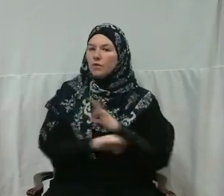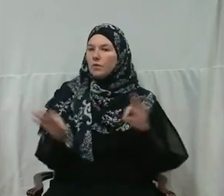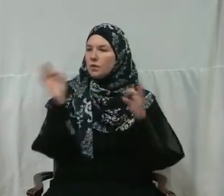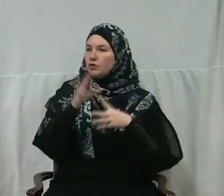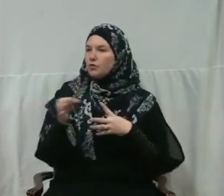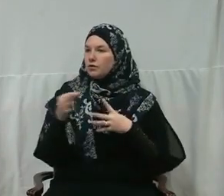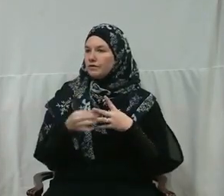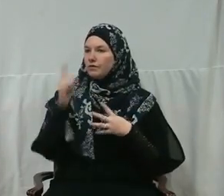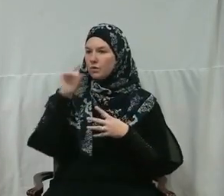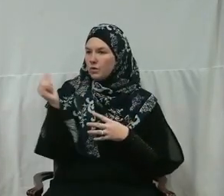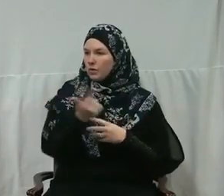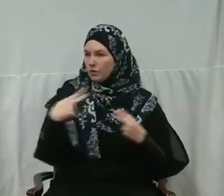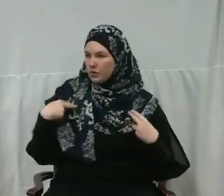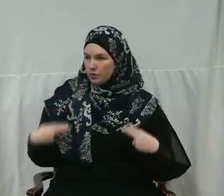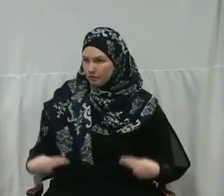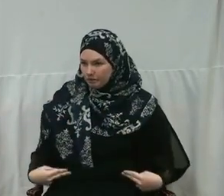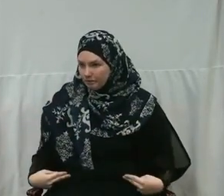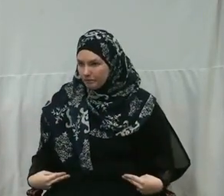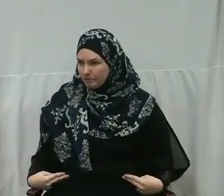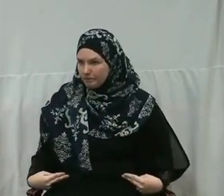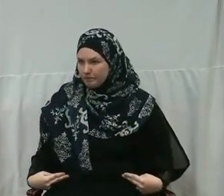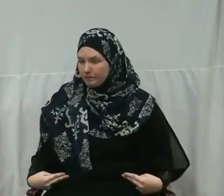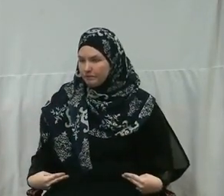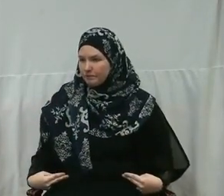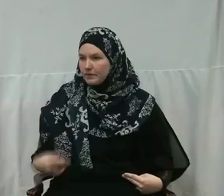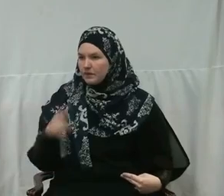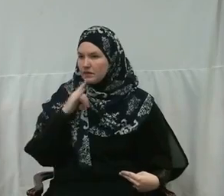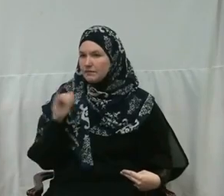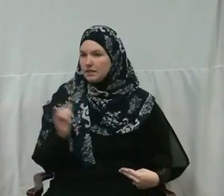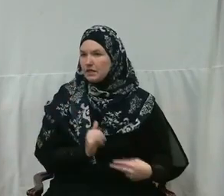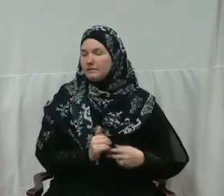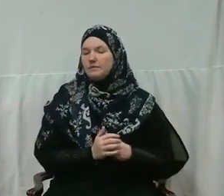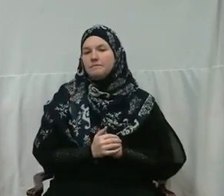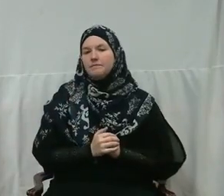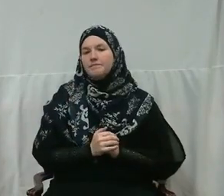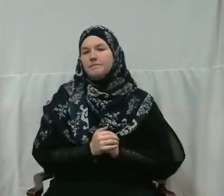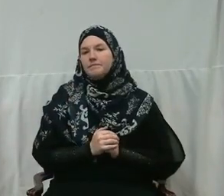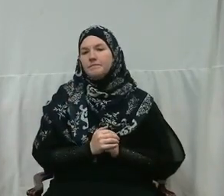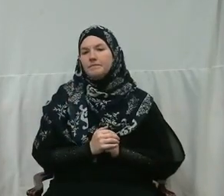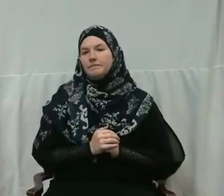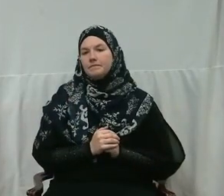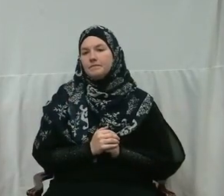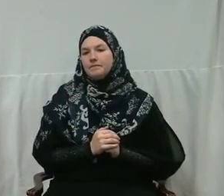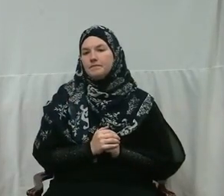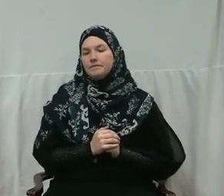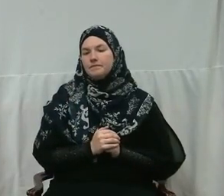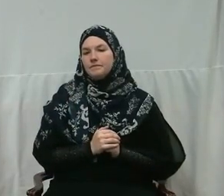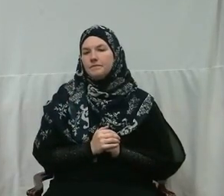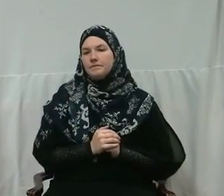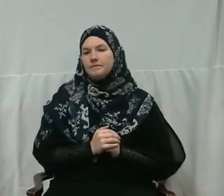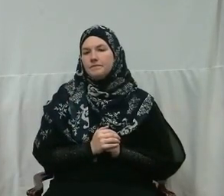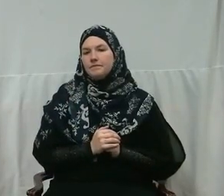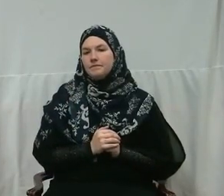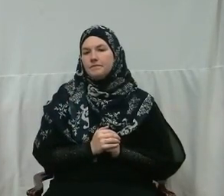being. مَنْ كَانَ يُرِيدُ الْعَاجِلَةِ عَجَّلْنَا لَهُ فِيهَا مَا نَشَاءُ